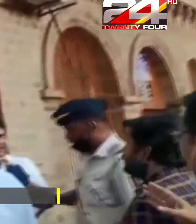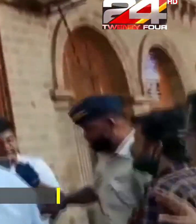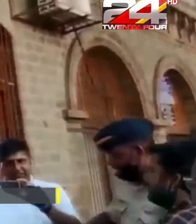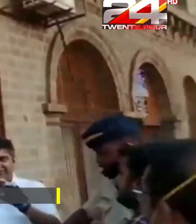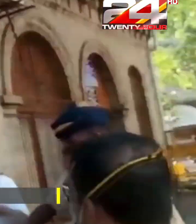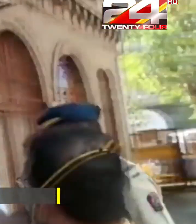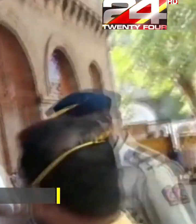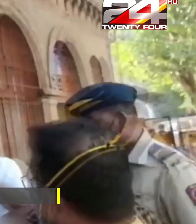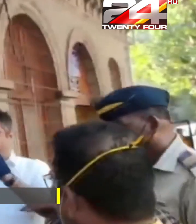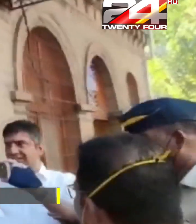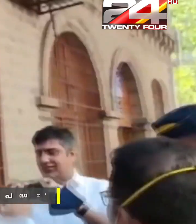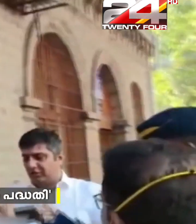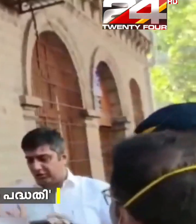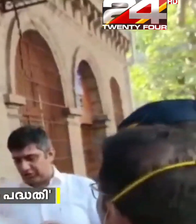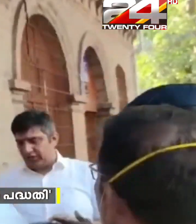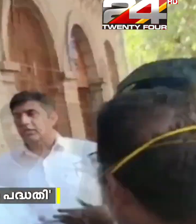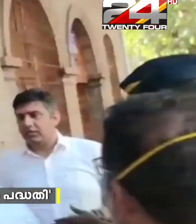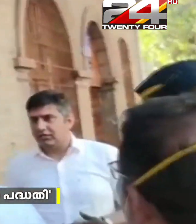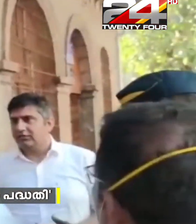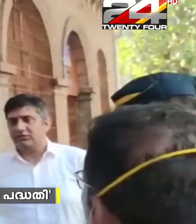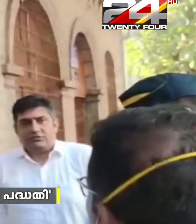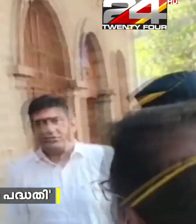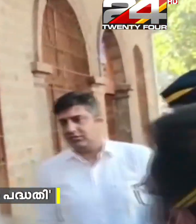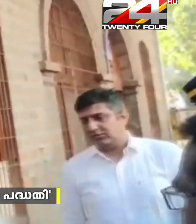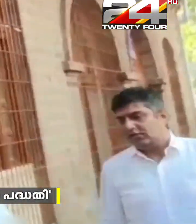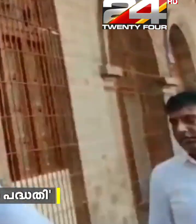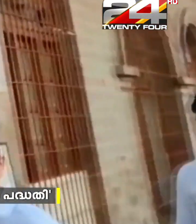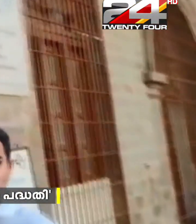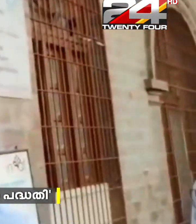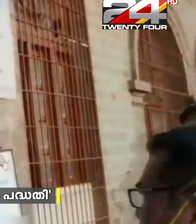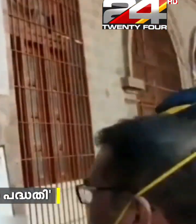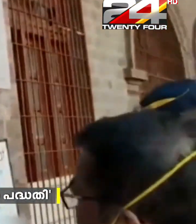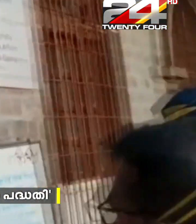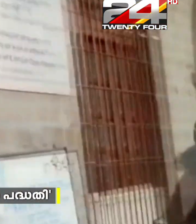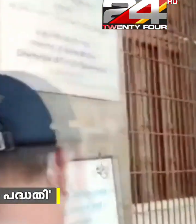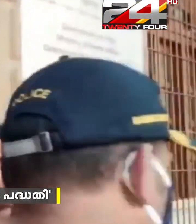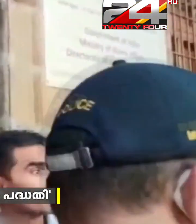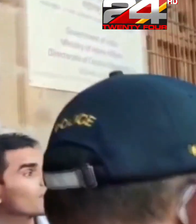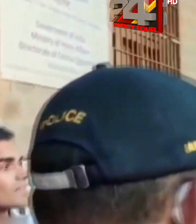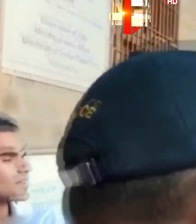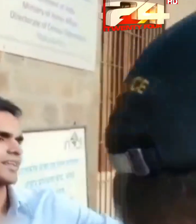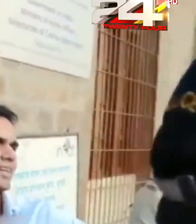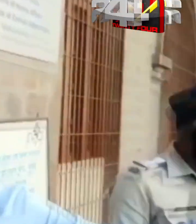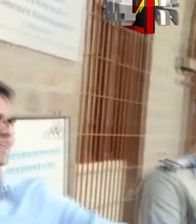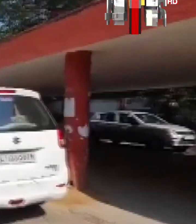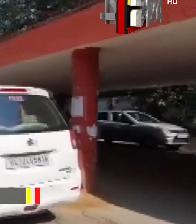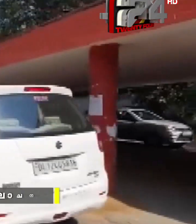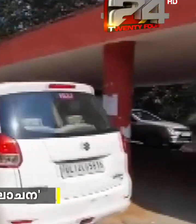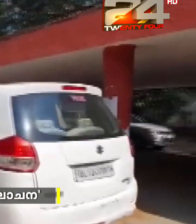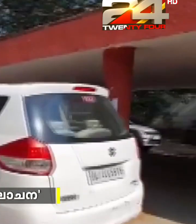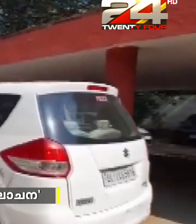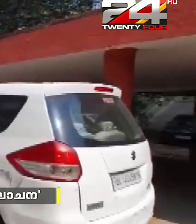ഖാനെ ലഹരിക്കേസിൽ കുടുക്കി 25 കോടി നേടുകയായിരുന്നു സമീർ വാങ്കടയുടെയും സംഘത്തിന്റെയും ലക്ഷ്യം. ഇതിനായി കേസിലെ സ്വതന്ത്ര സാക്ഷി